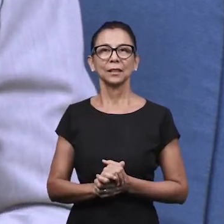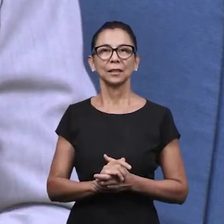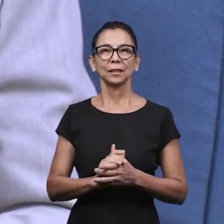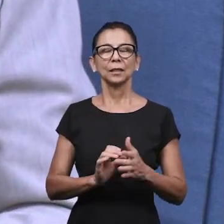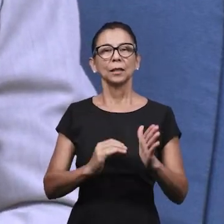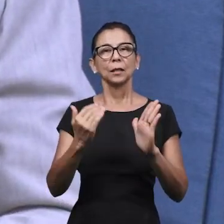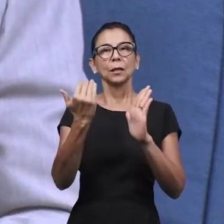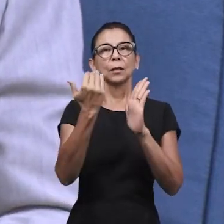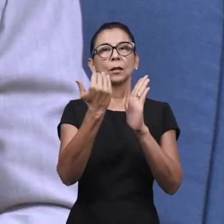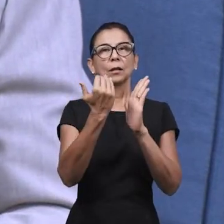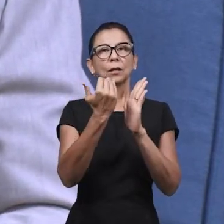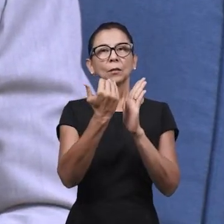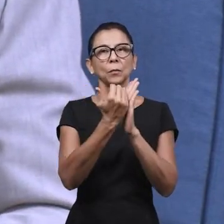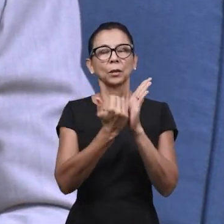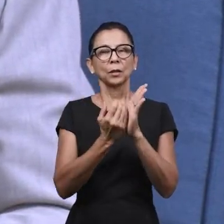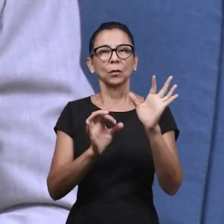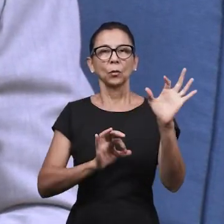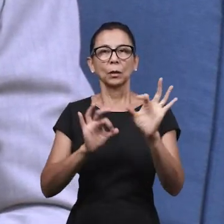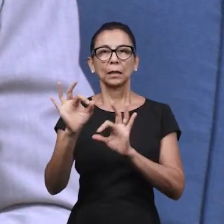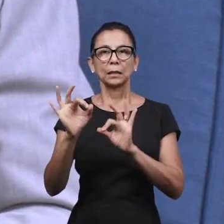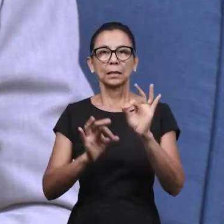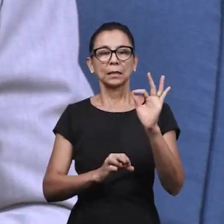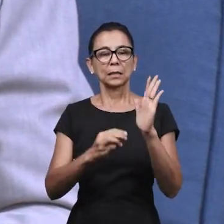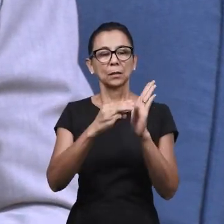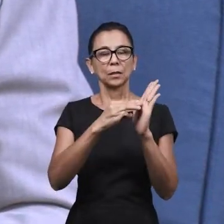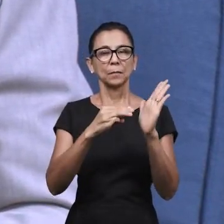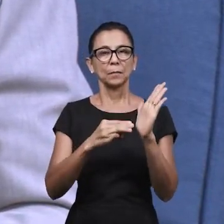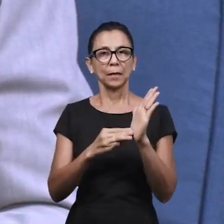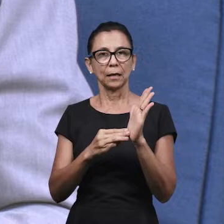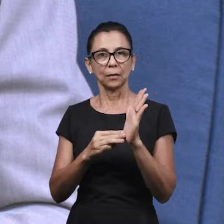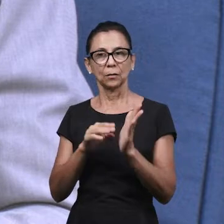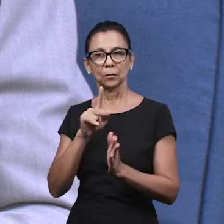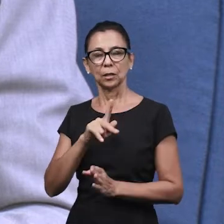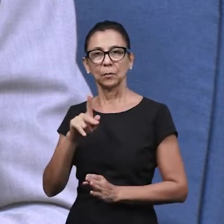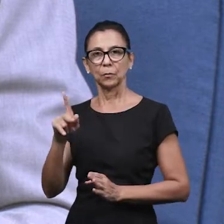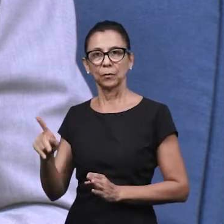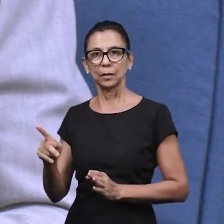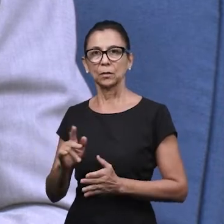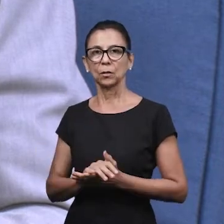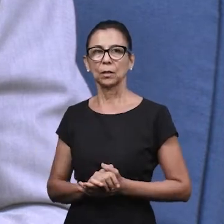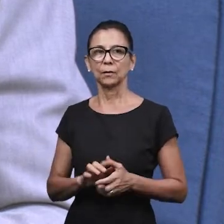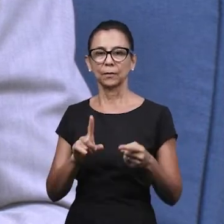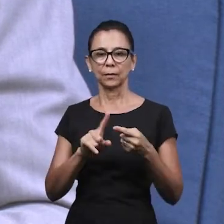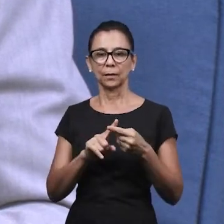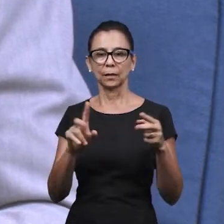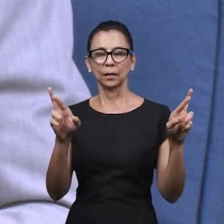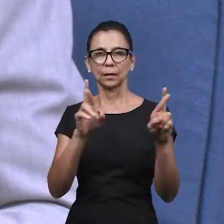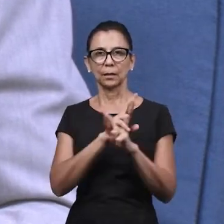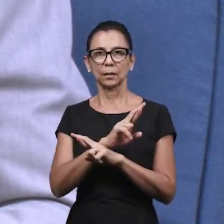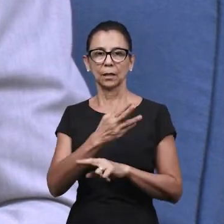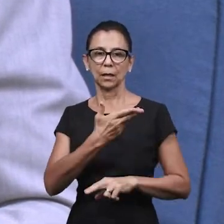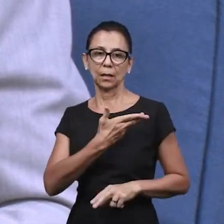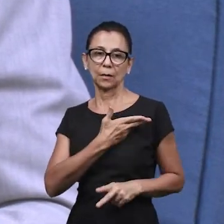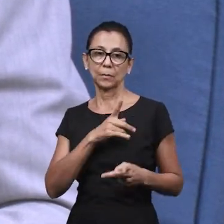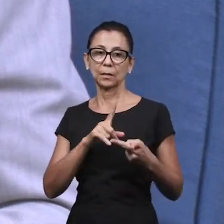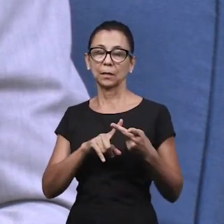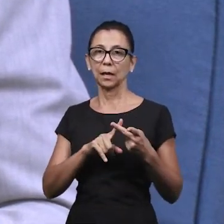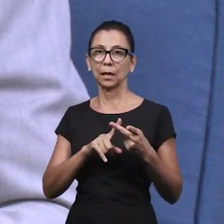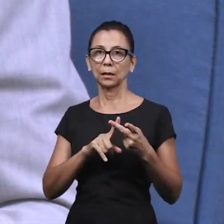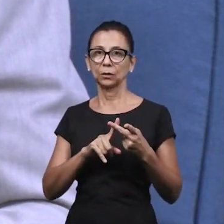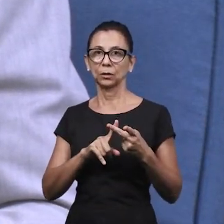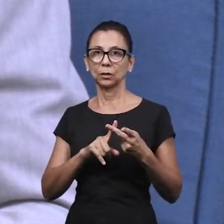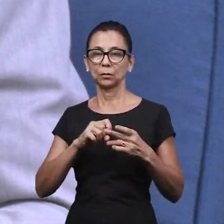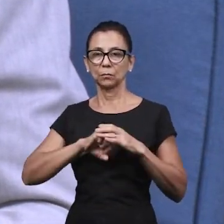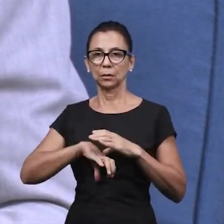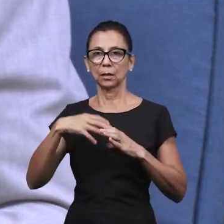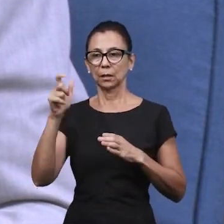et méthode, où la docteure Fernanda Becali va aborder le rapport d'amitié dans la formation